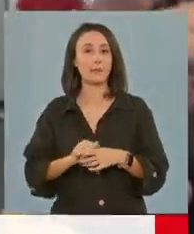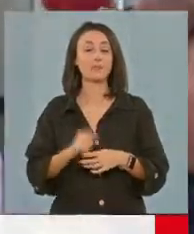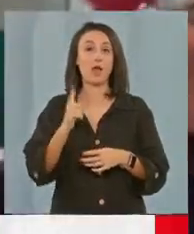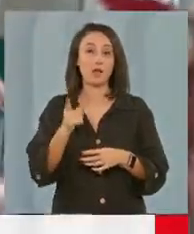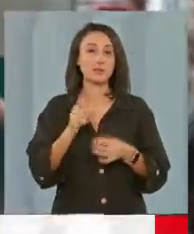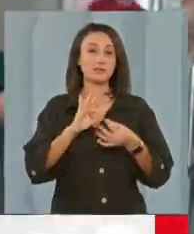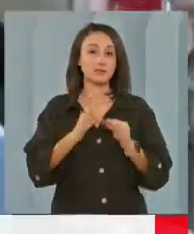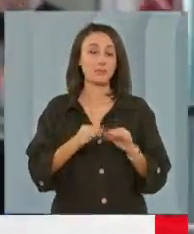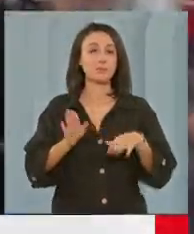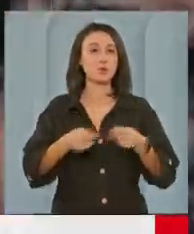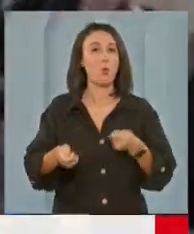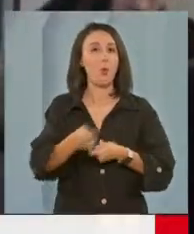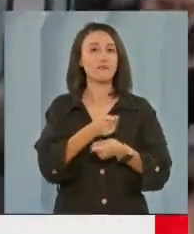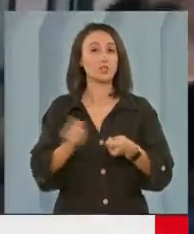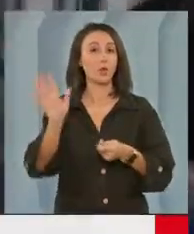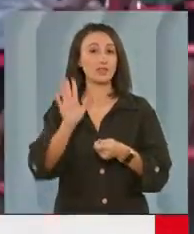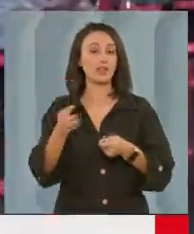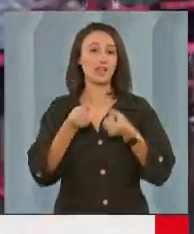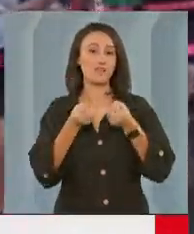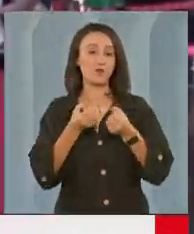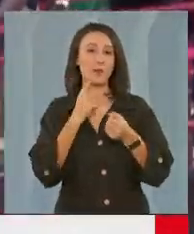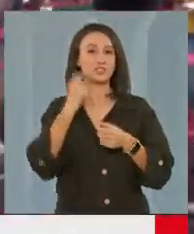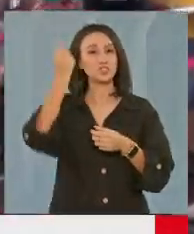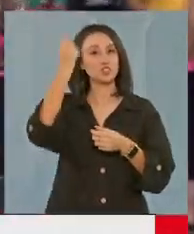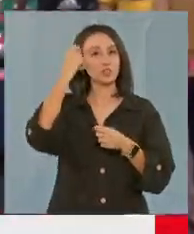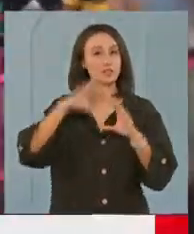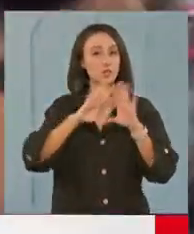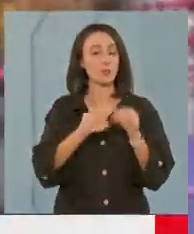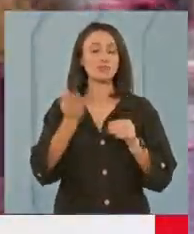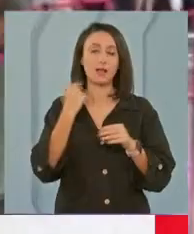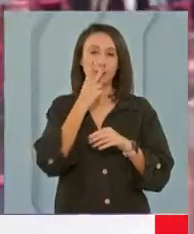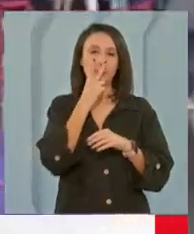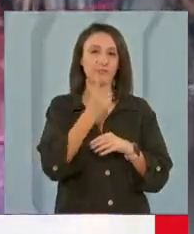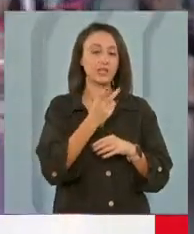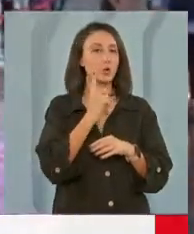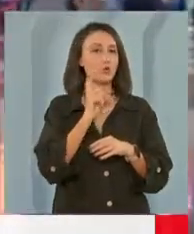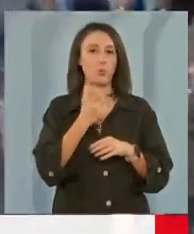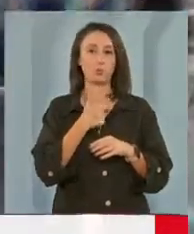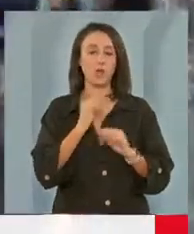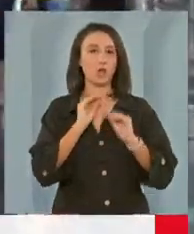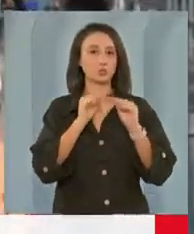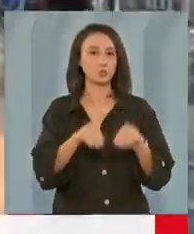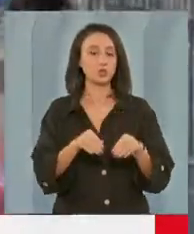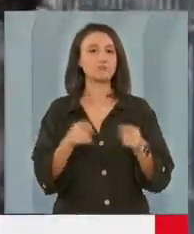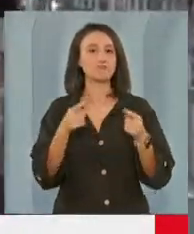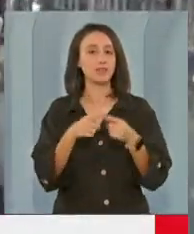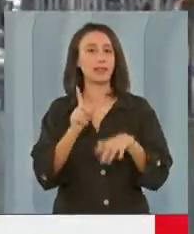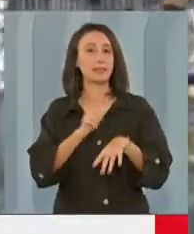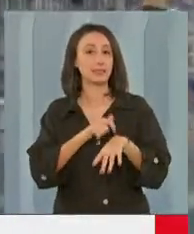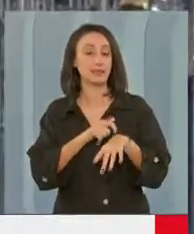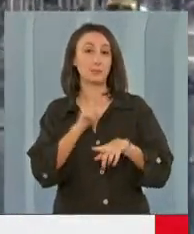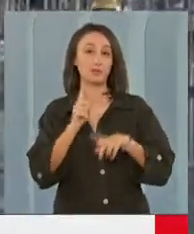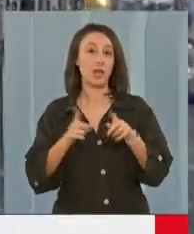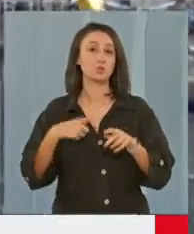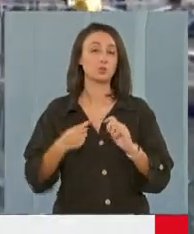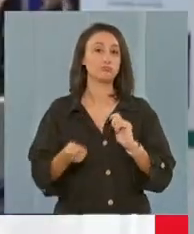acest sens, Ministerul Afacerilor Externe informează cetățenii români să aibă în vedere că nu vor putea ajunge la destinație la timp dacă sunt